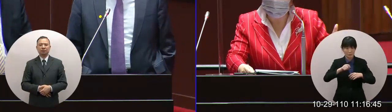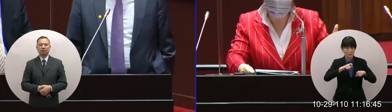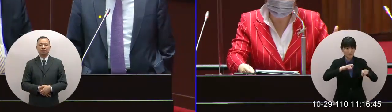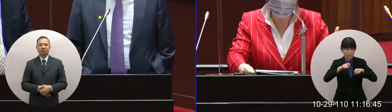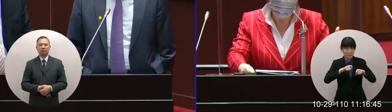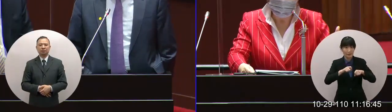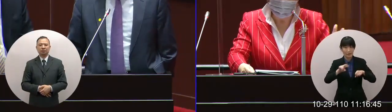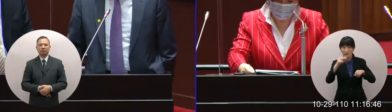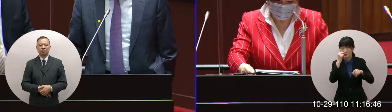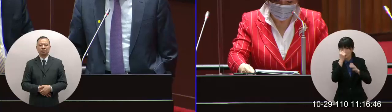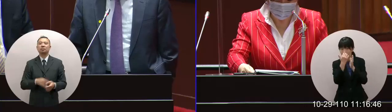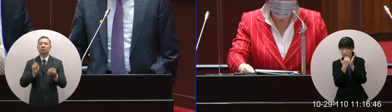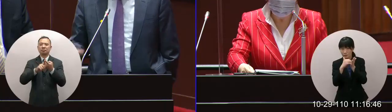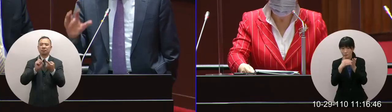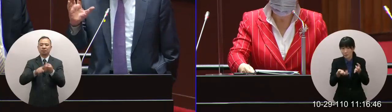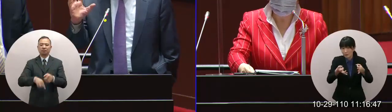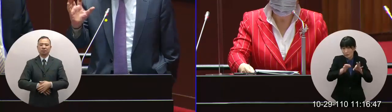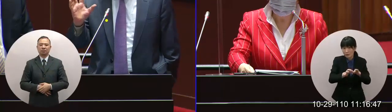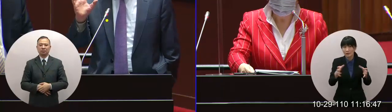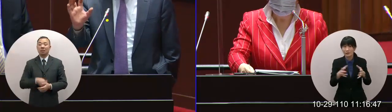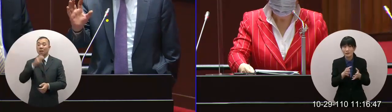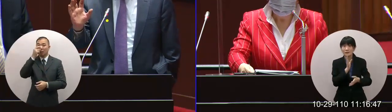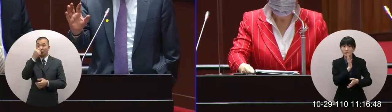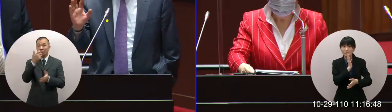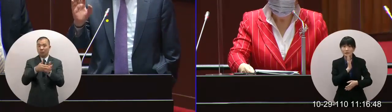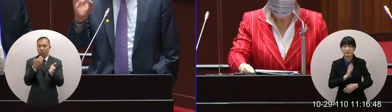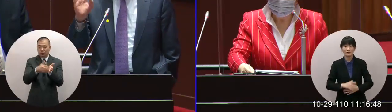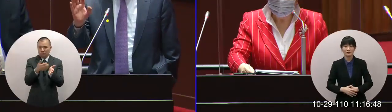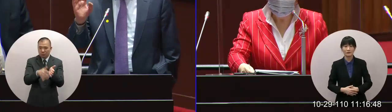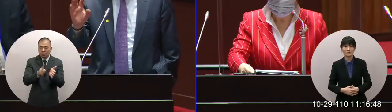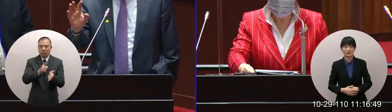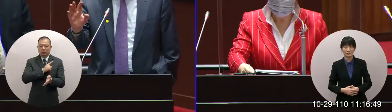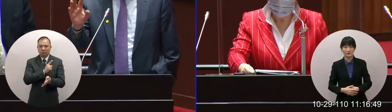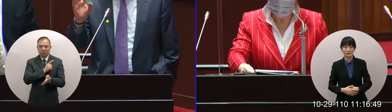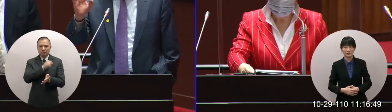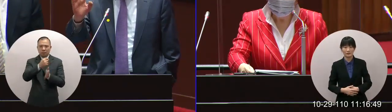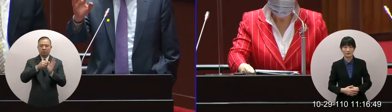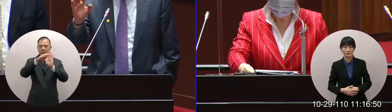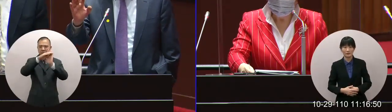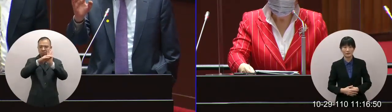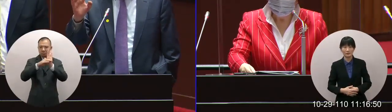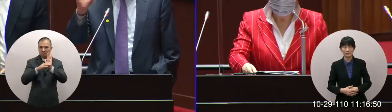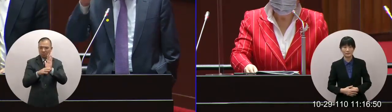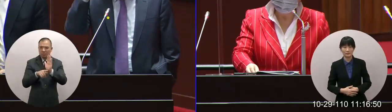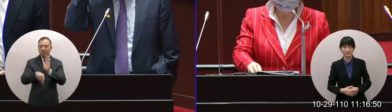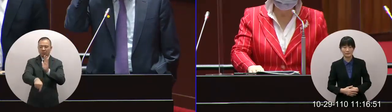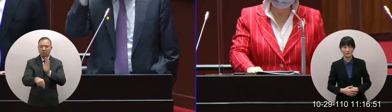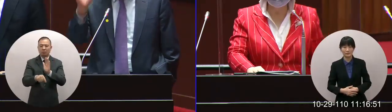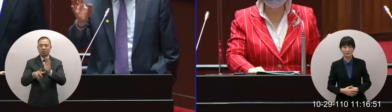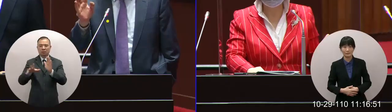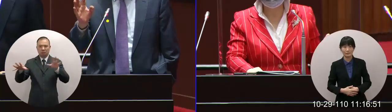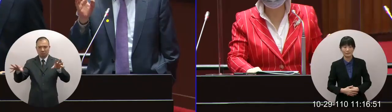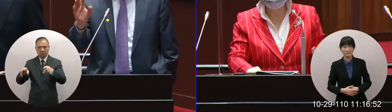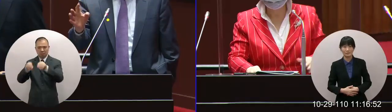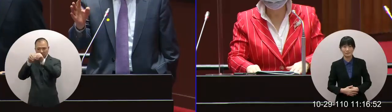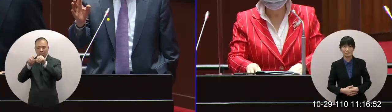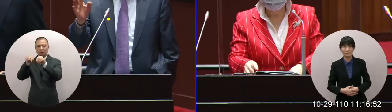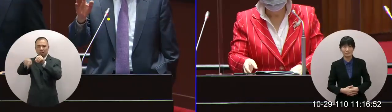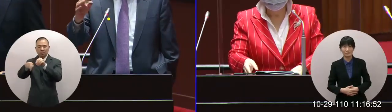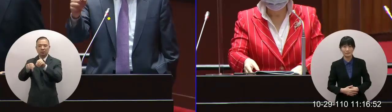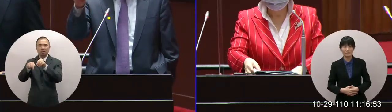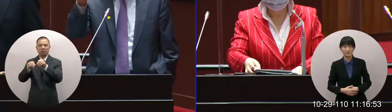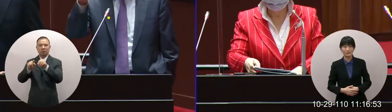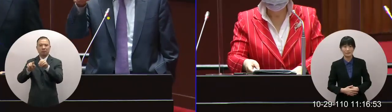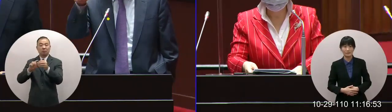别预算是吗？ 对，当然说特别预算在架构上的支持，然后做整合医疗化整合门诊的支